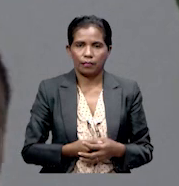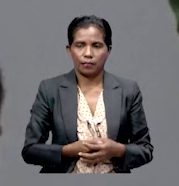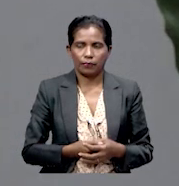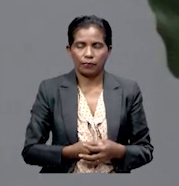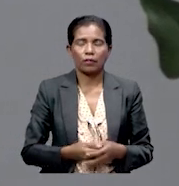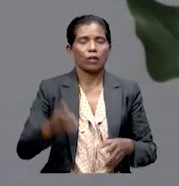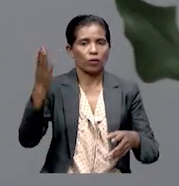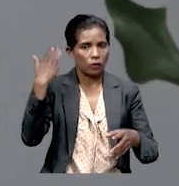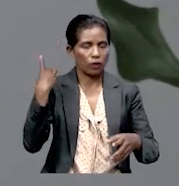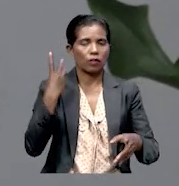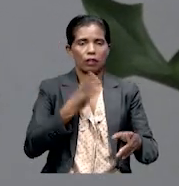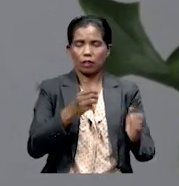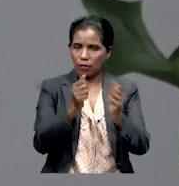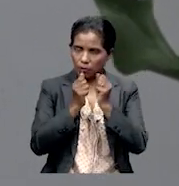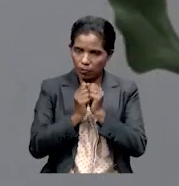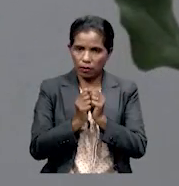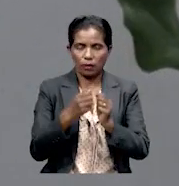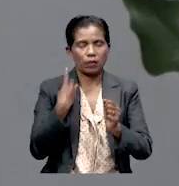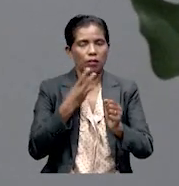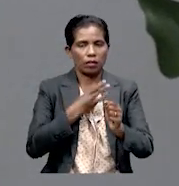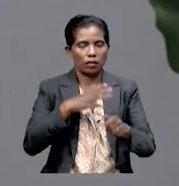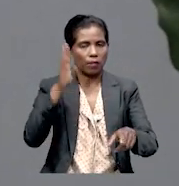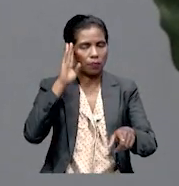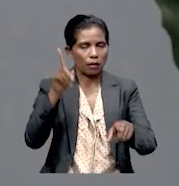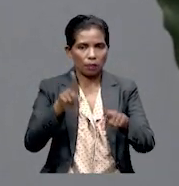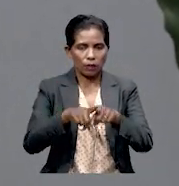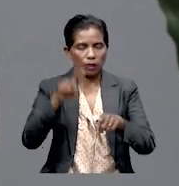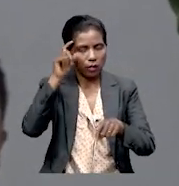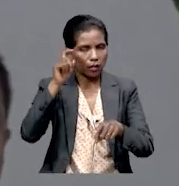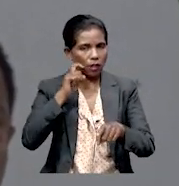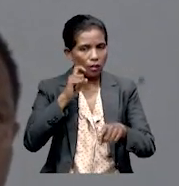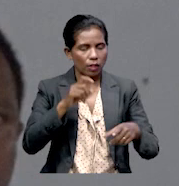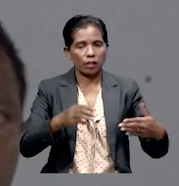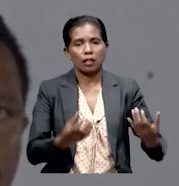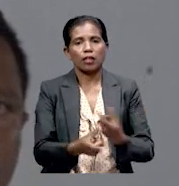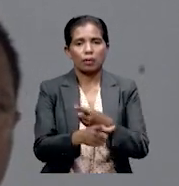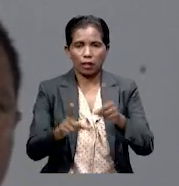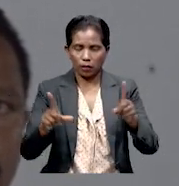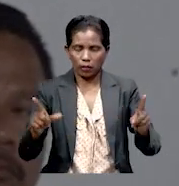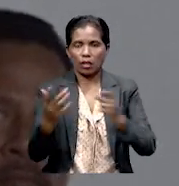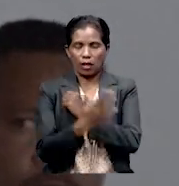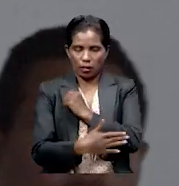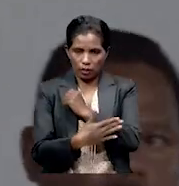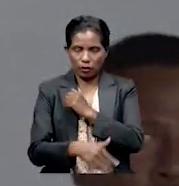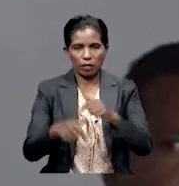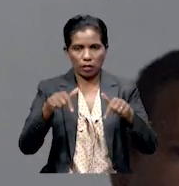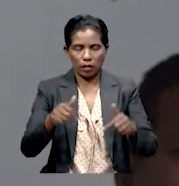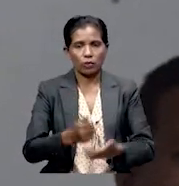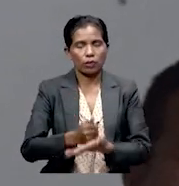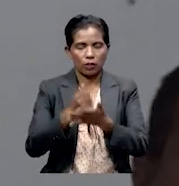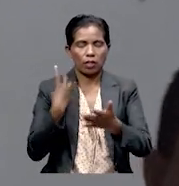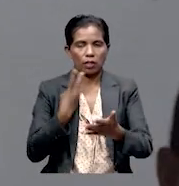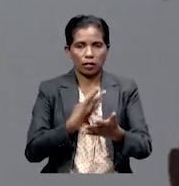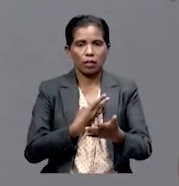Ulu kita amun tuh baca di mambot liberto na raida ni. Agora kita na raida tuh ama yang amun tuh kita di